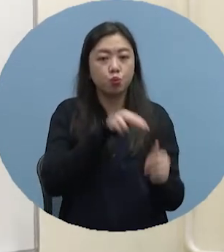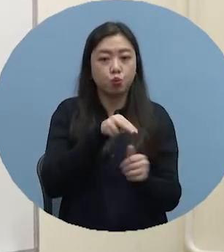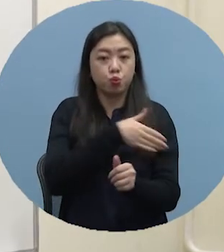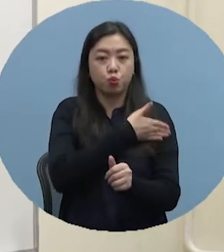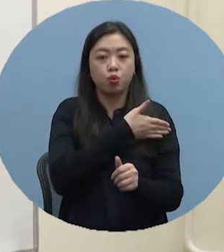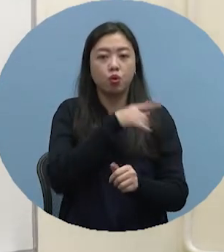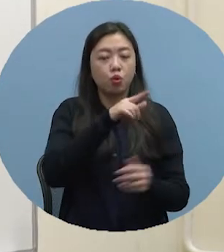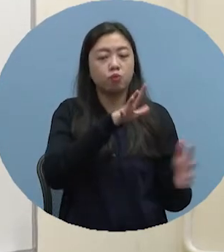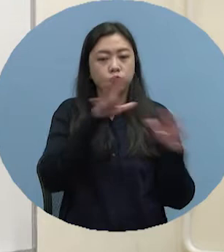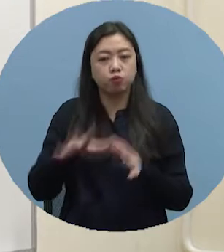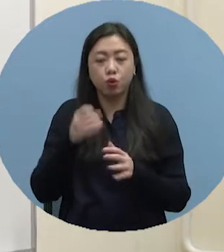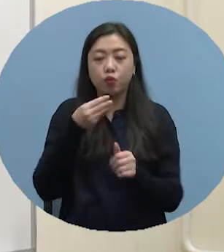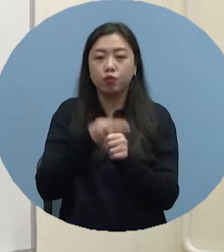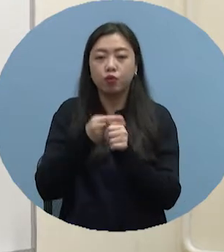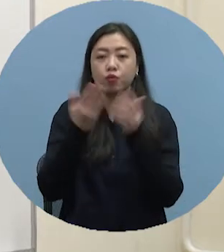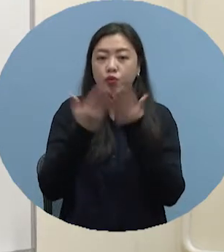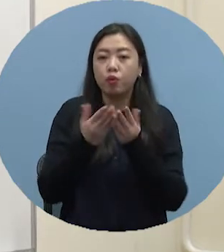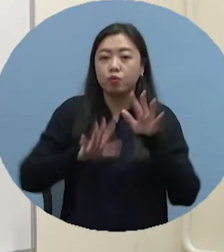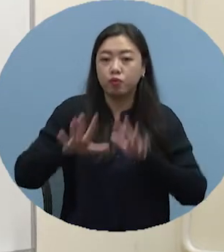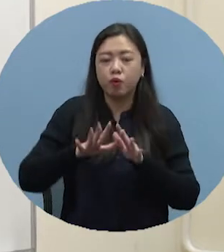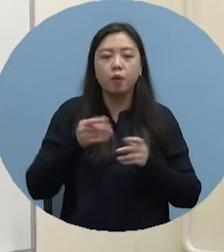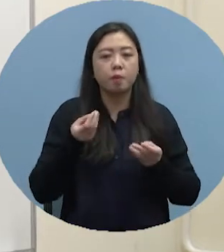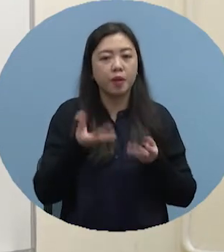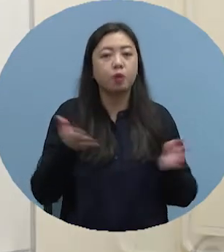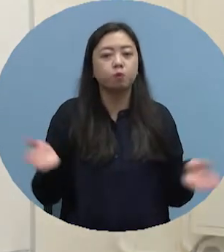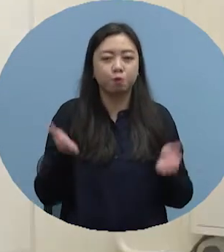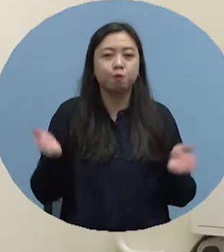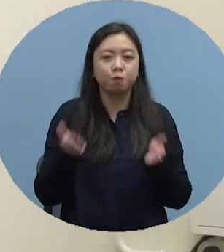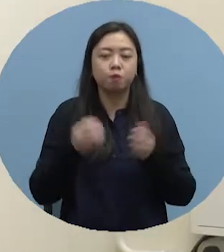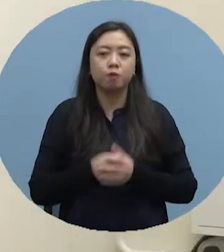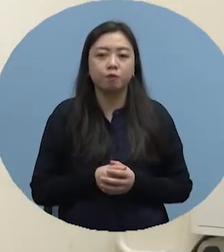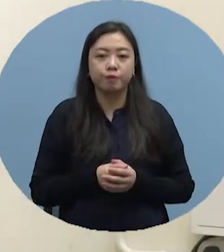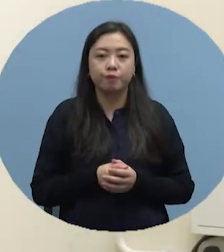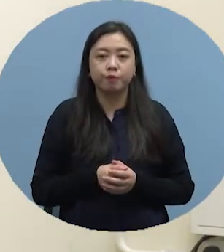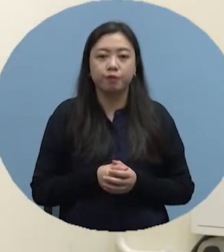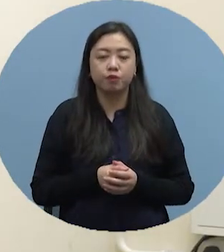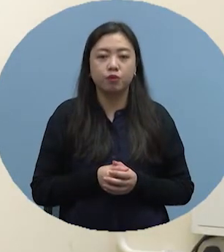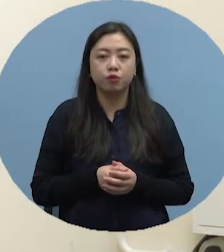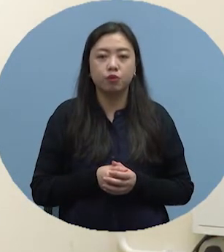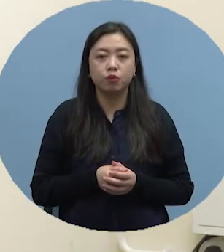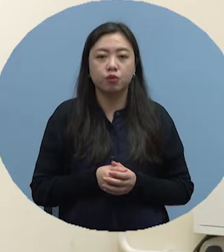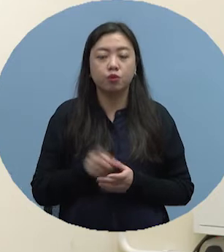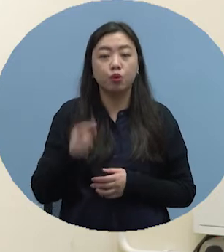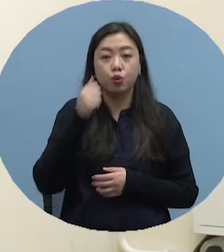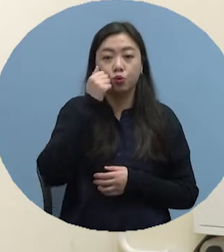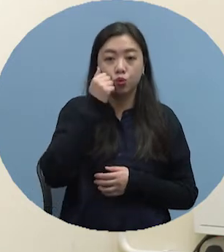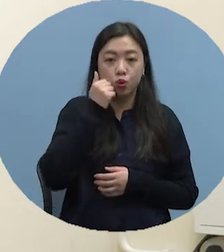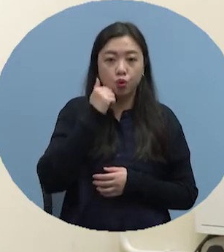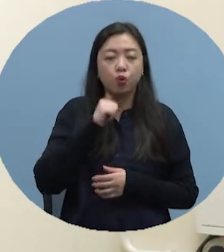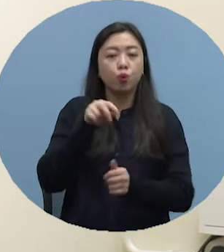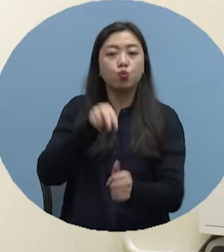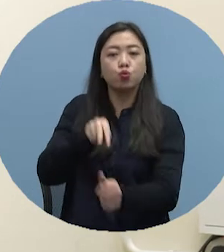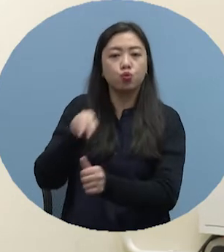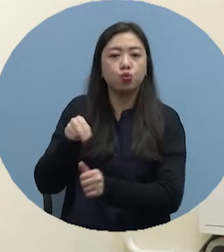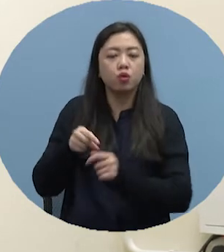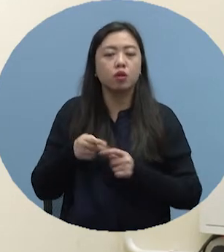港之后的训练课程，并为学员打气。 在照顾老人家的方面，其实我们